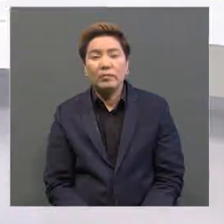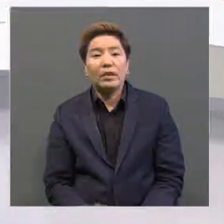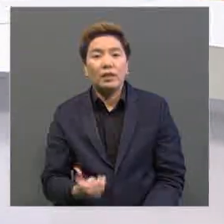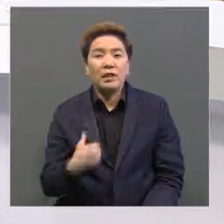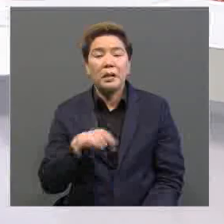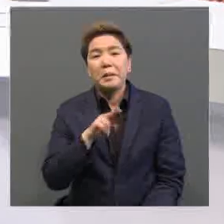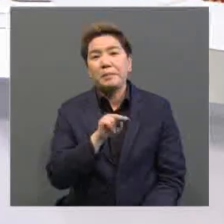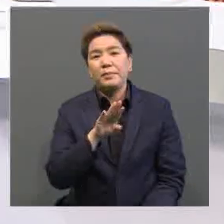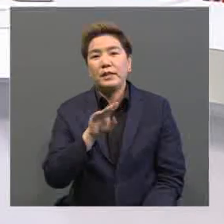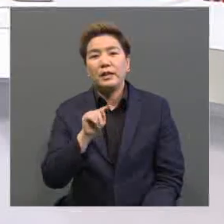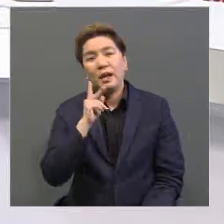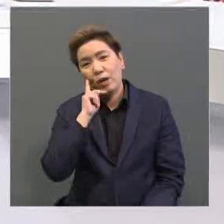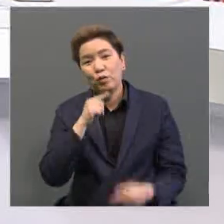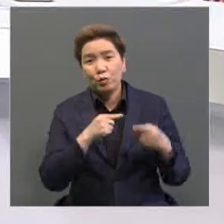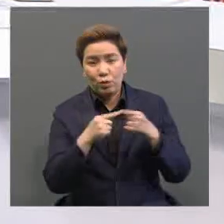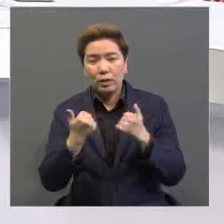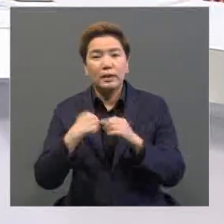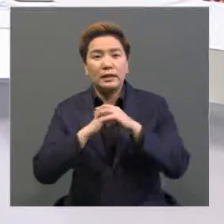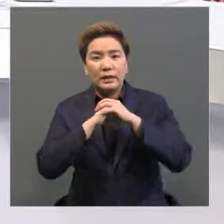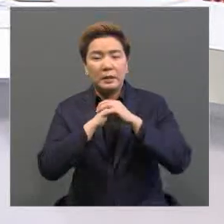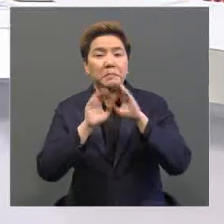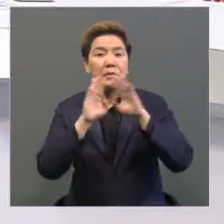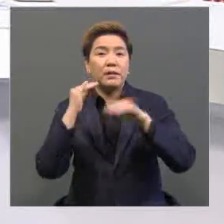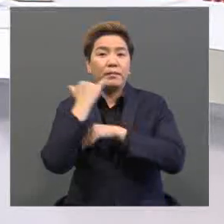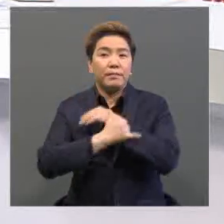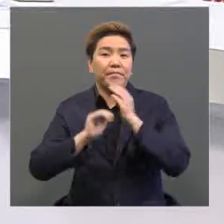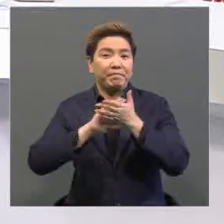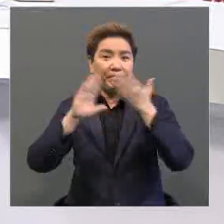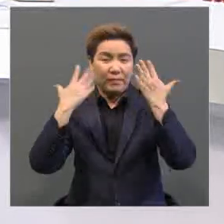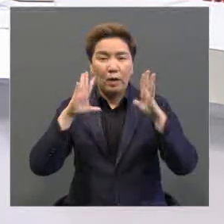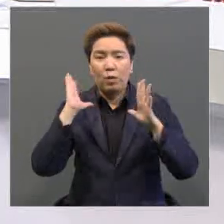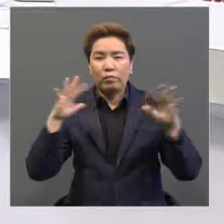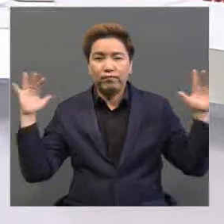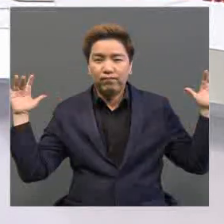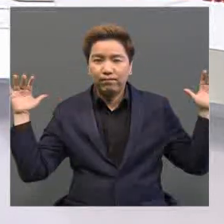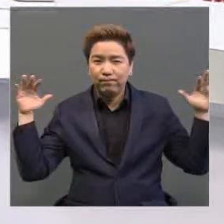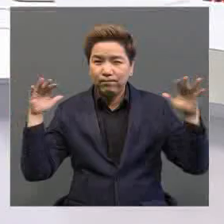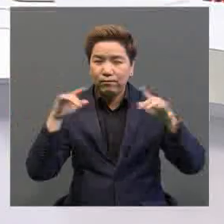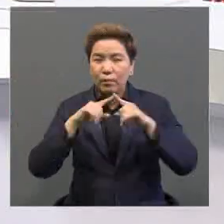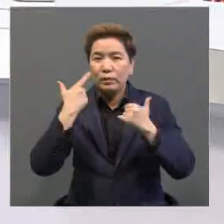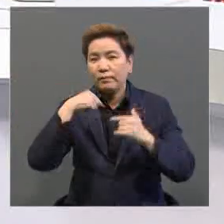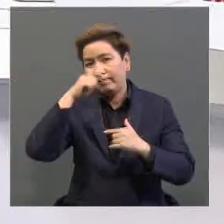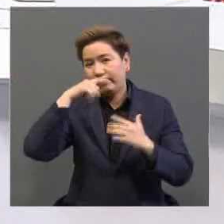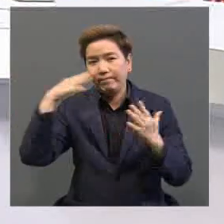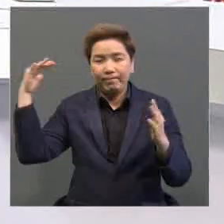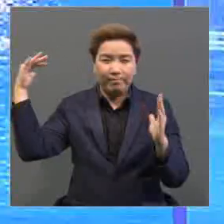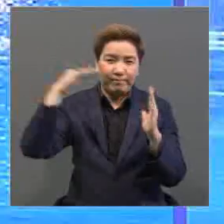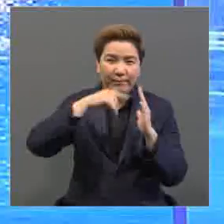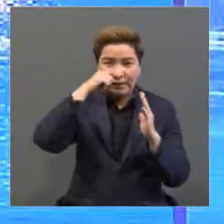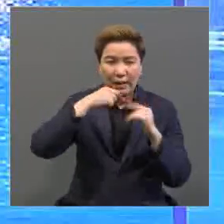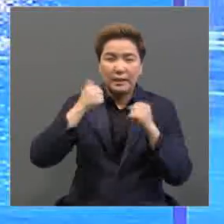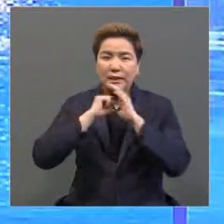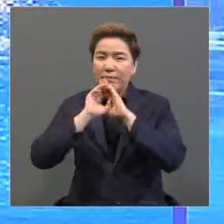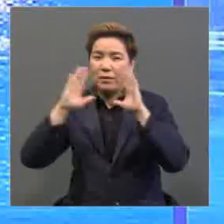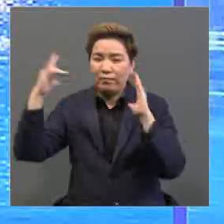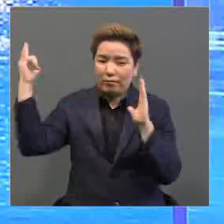กลับมาติดตาม MVทีเดียวกันต่อและหลังจากที่จีนเปิดประเทศแน่นอนคุณผู้ชมฮะจุดหมายปลายทางสำคัญก็คือประเทศไทยทำให้บรรยากาศ